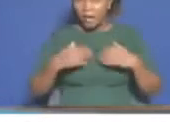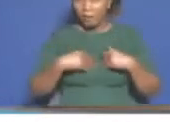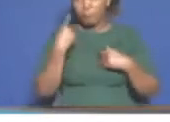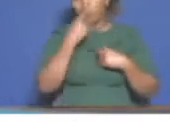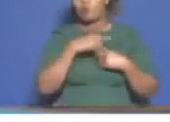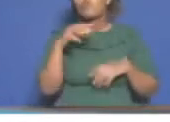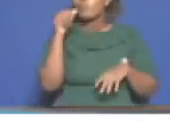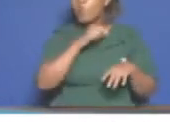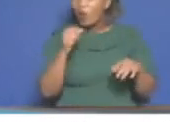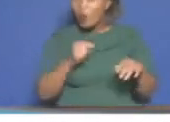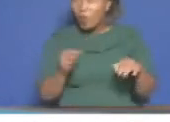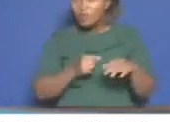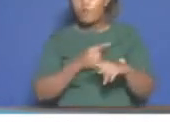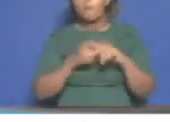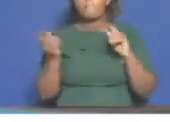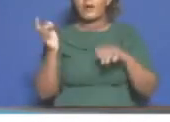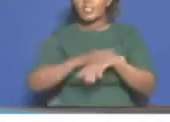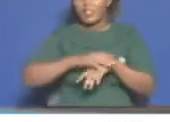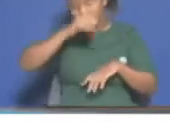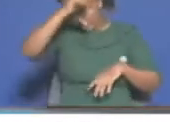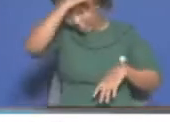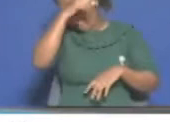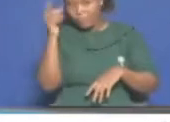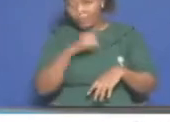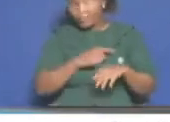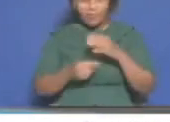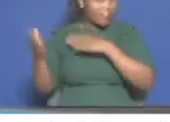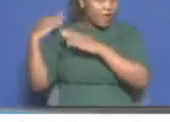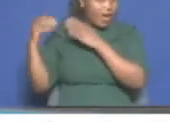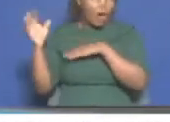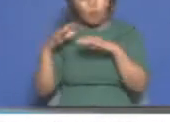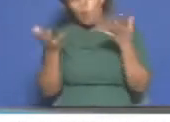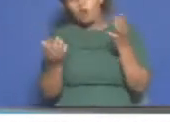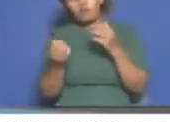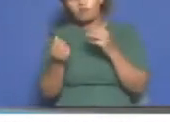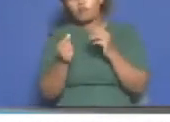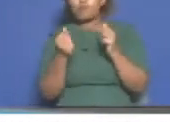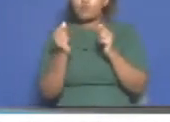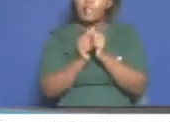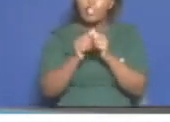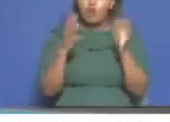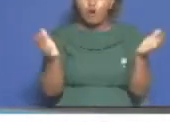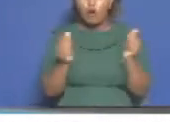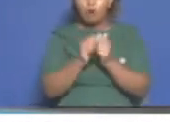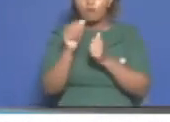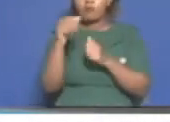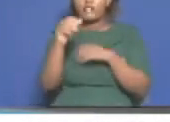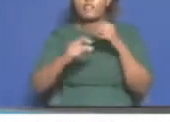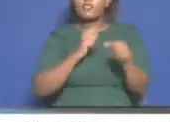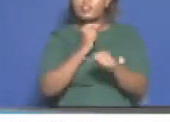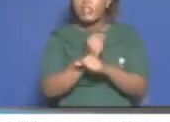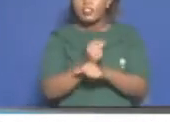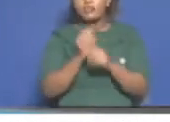umri na wamekaa na shahada kutoka chuo kikuu miaka imepita 10 ama miaka imepita 15. Unapata ya kwamba mtu